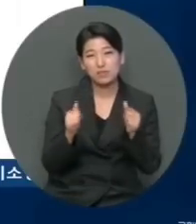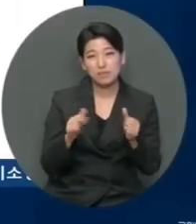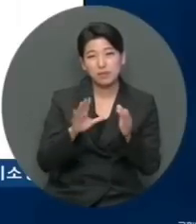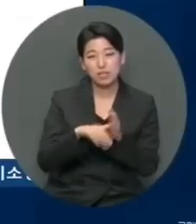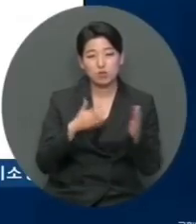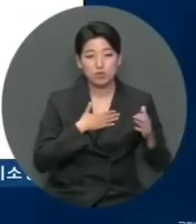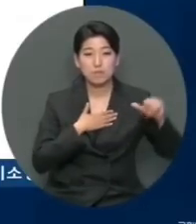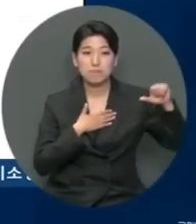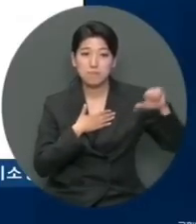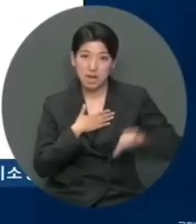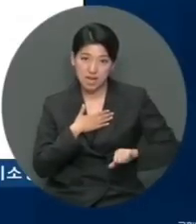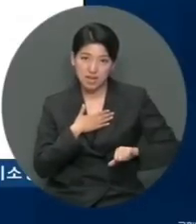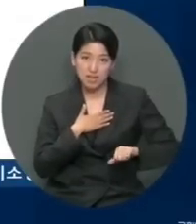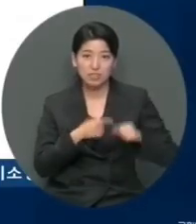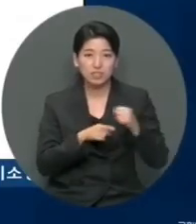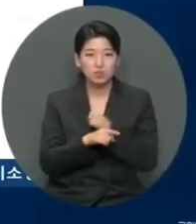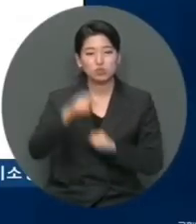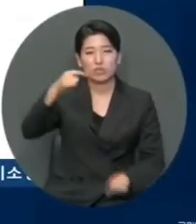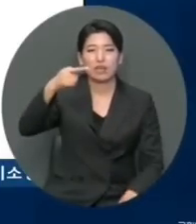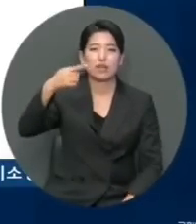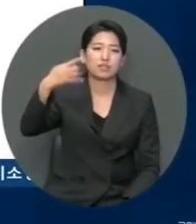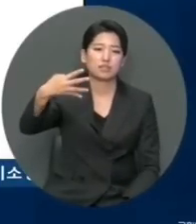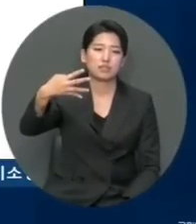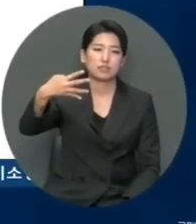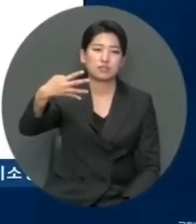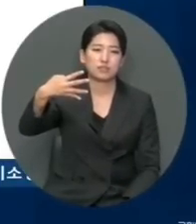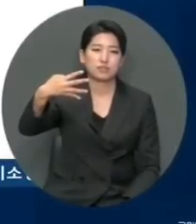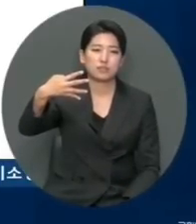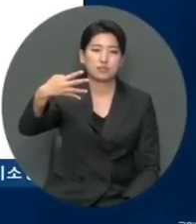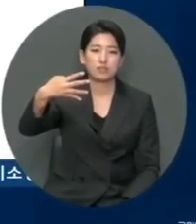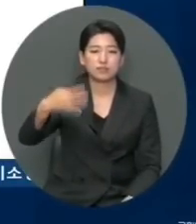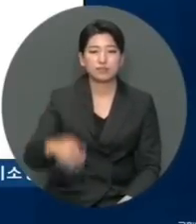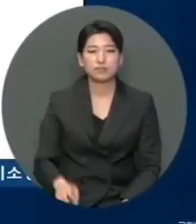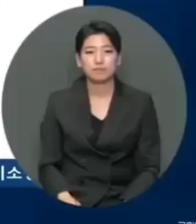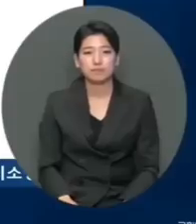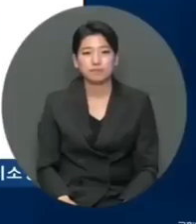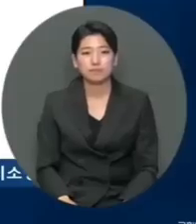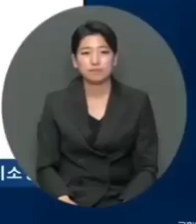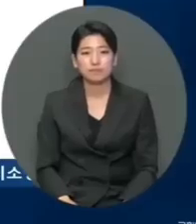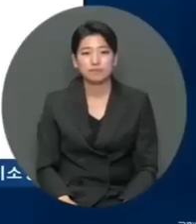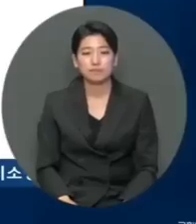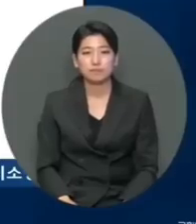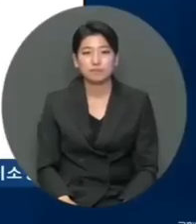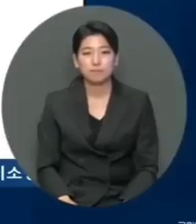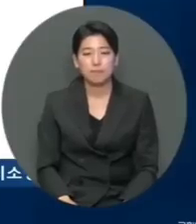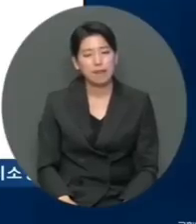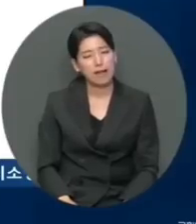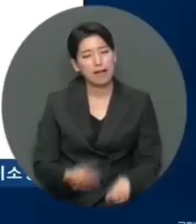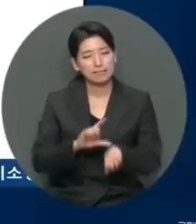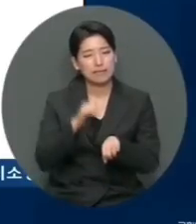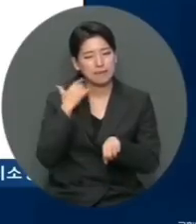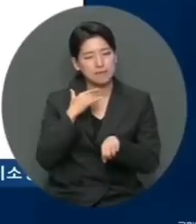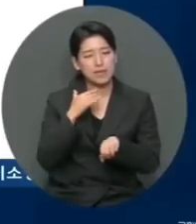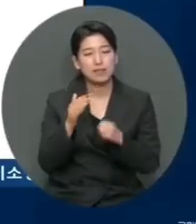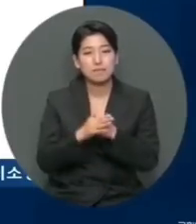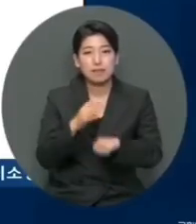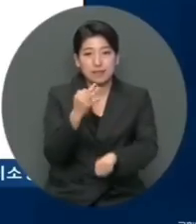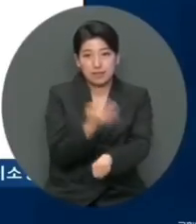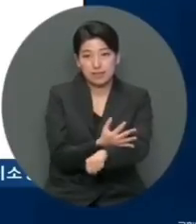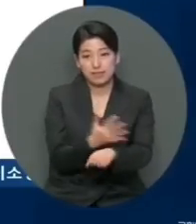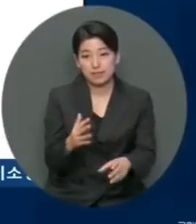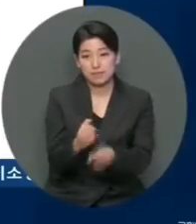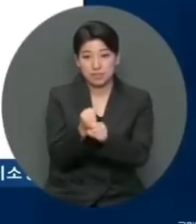저 규정을 분석해서 제시한 네 가지 요건이었어요. 근데 뭐 복잡한데 시간이 없으니까 간단하게